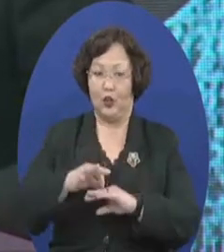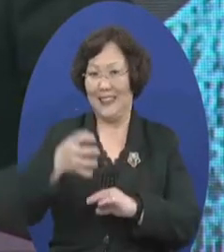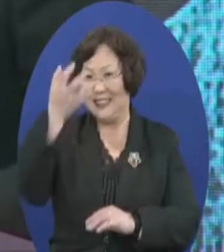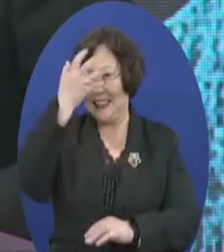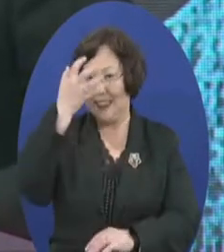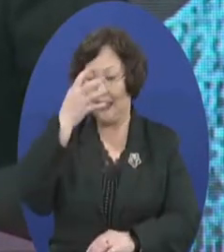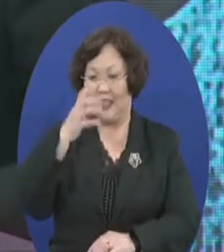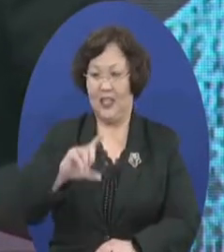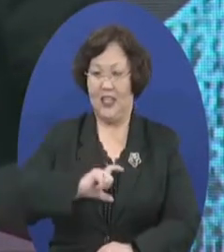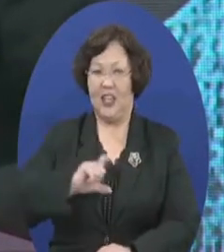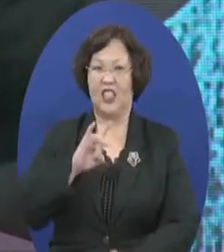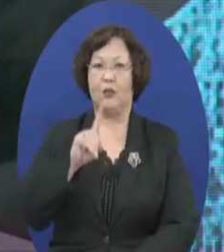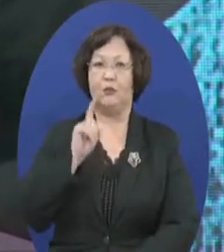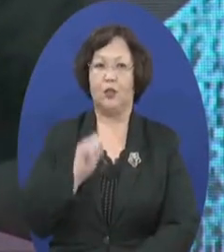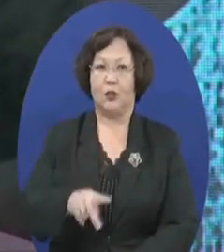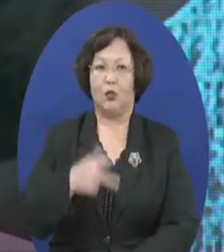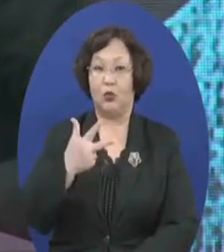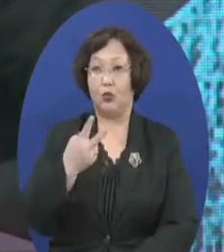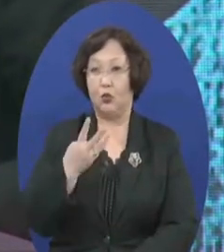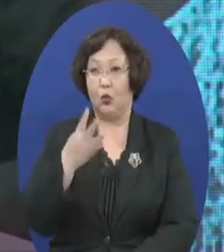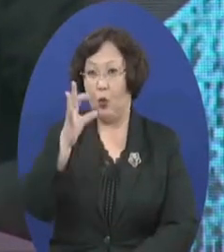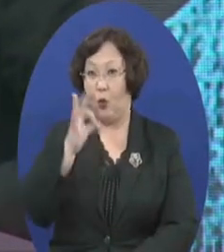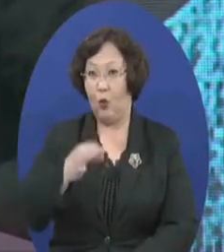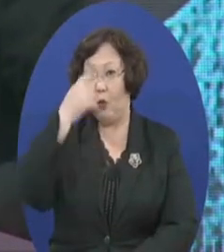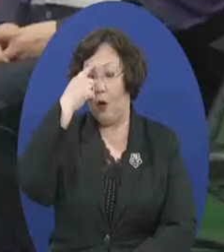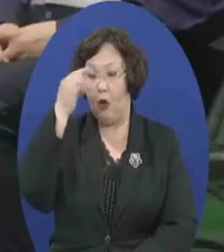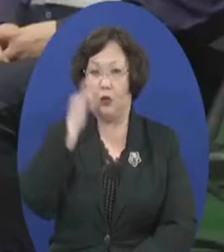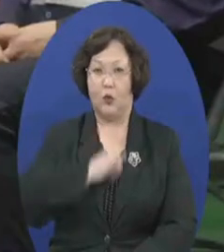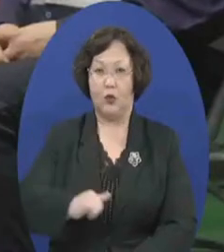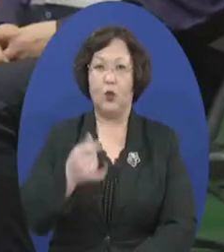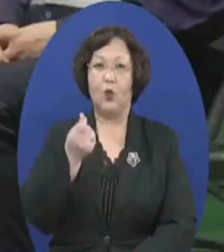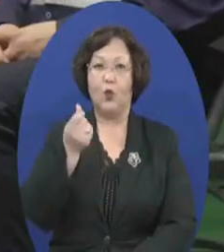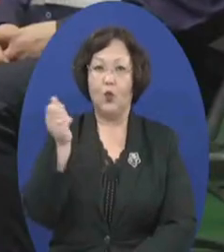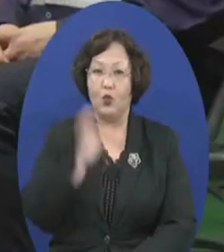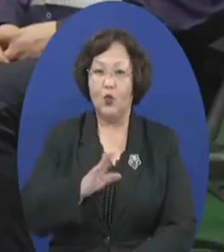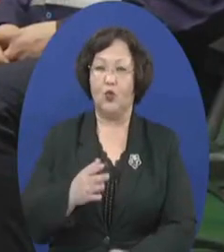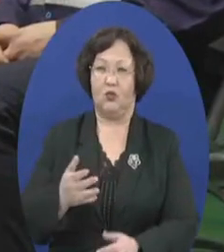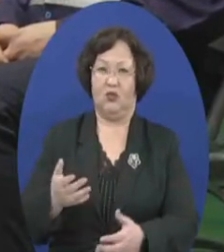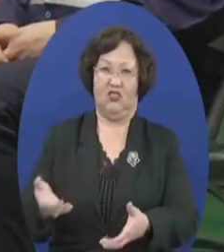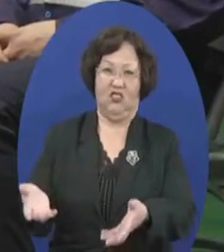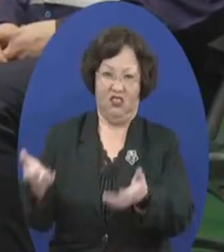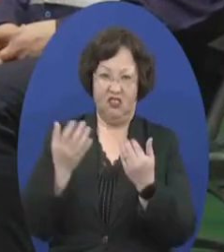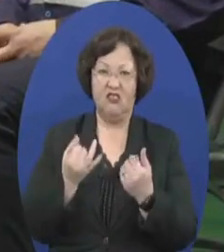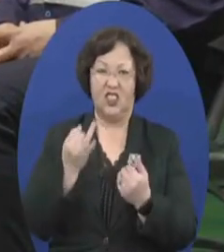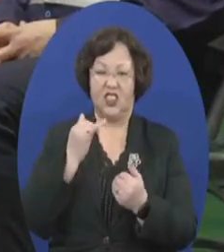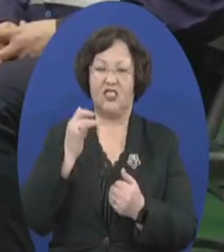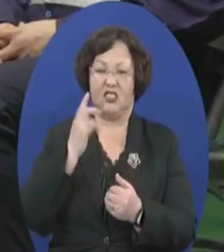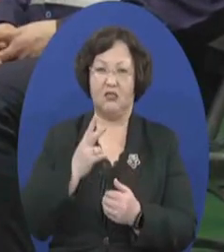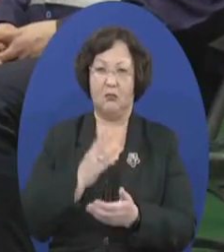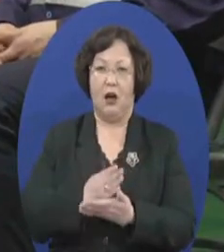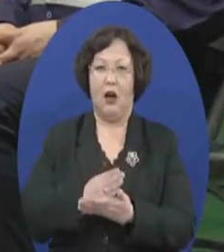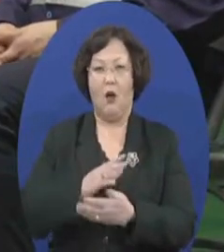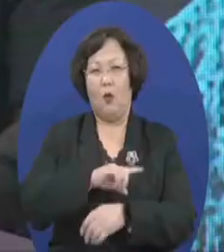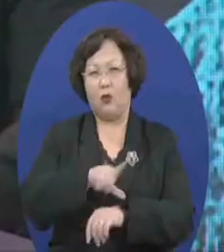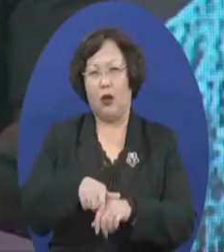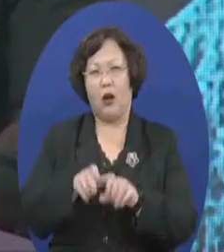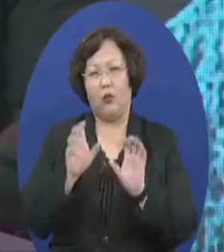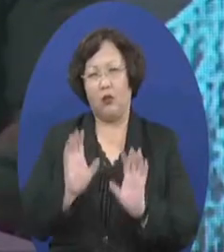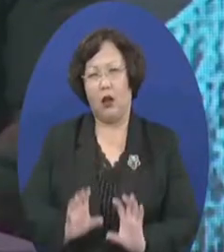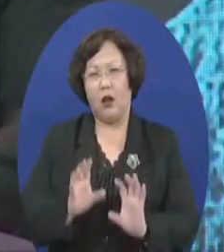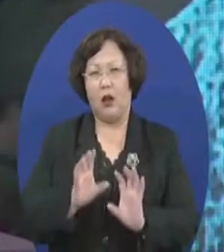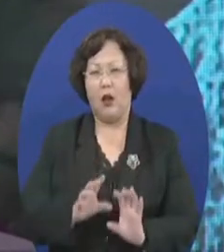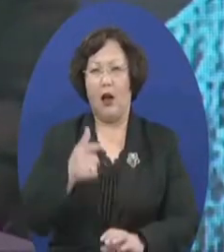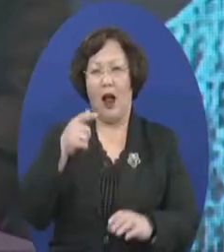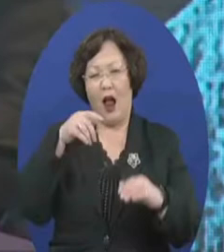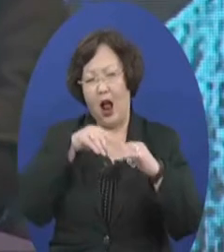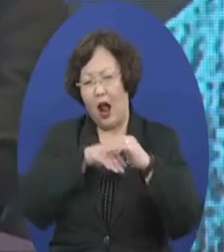засгийн газрын эзэмшлийн 34% Монгол улсад үн төлбөргүй ирж уттал хүлээгдсэн гүний уурхайн бүтээн